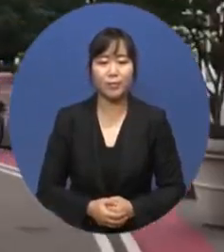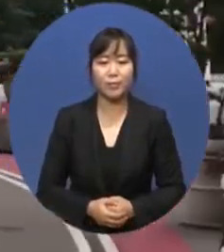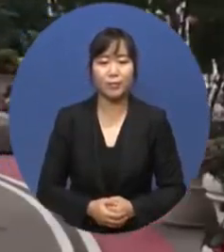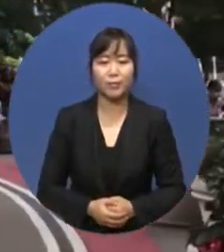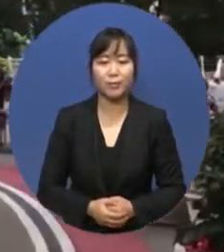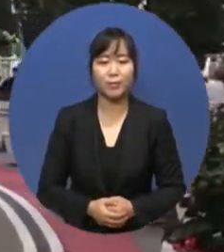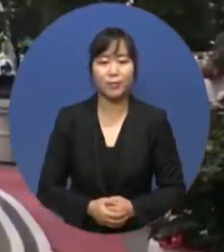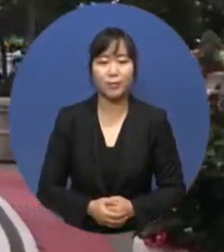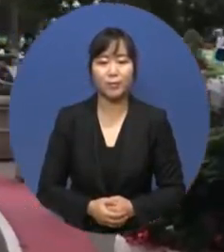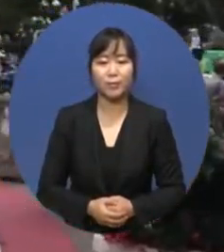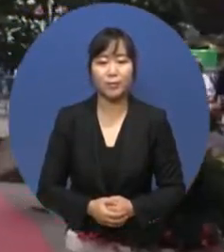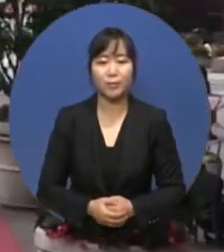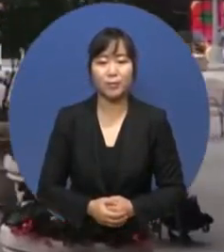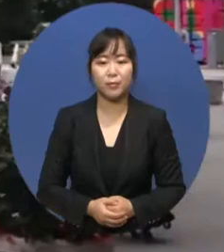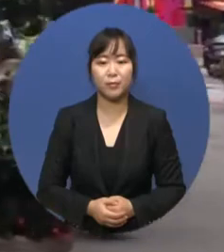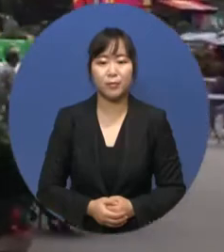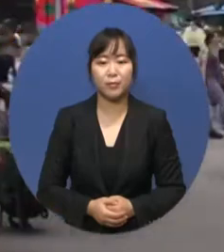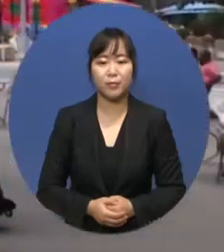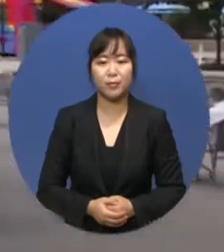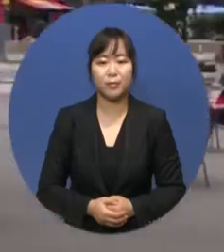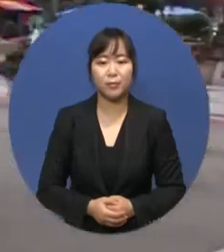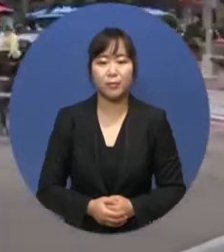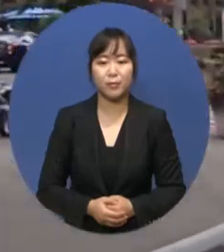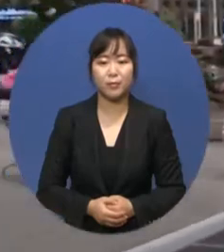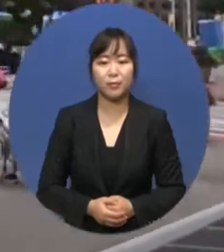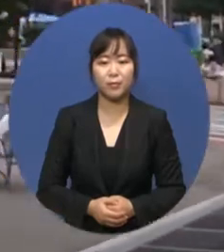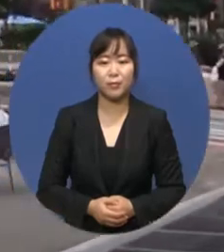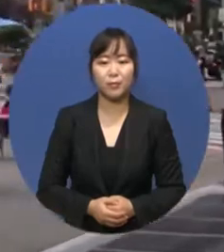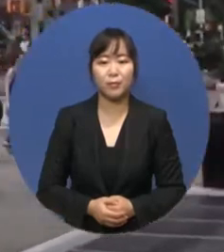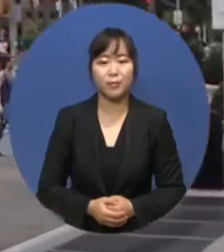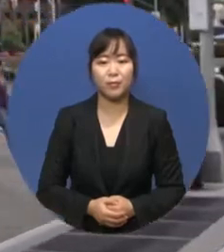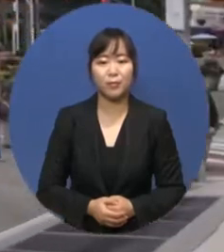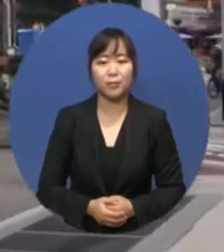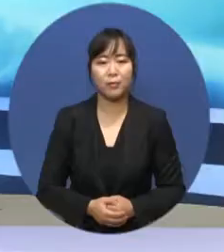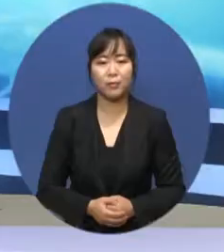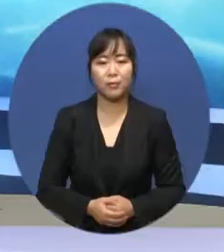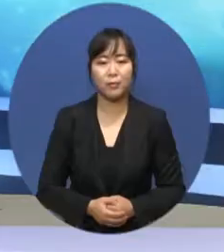WBC 복지TV 뉴욕통신원 이오비입니다.